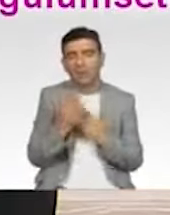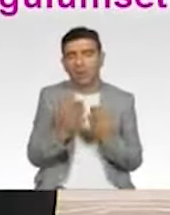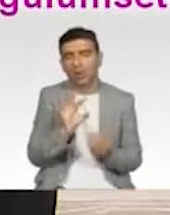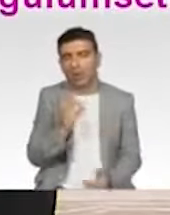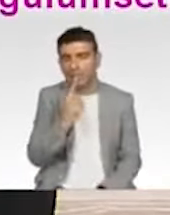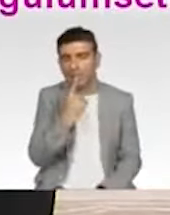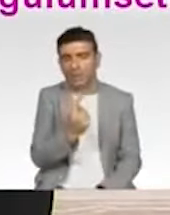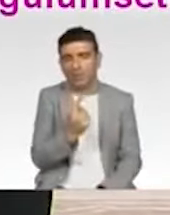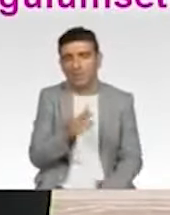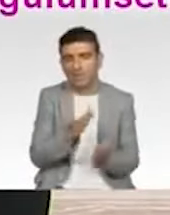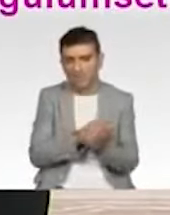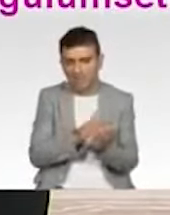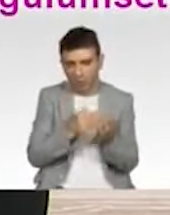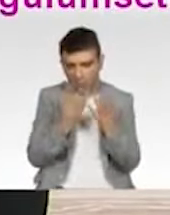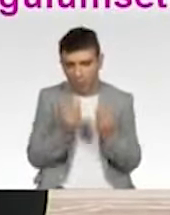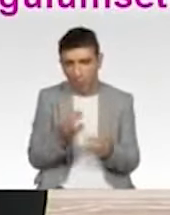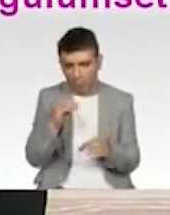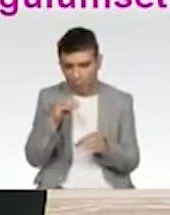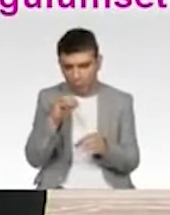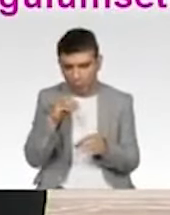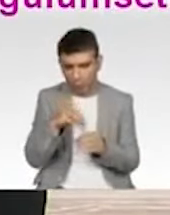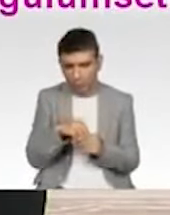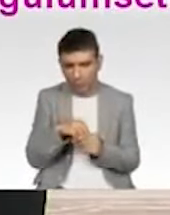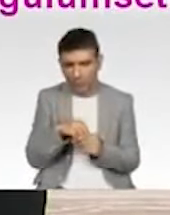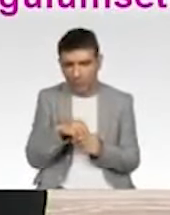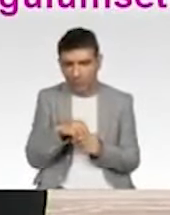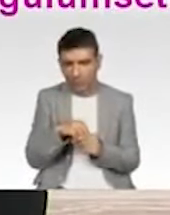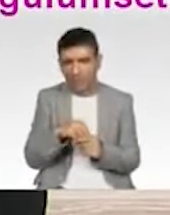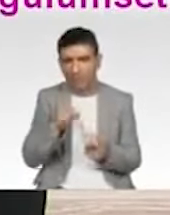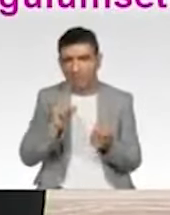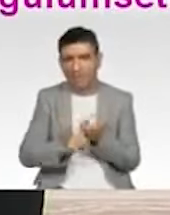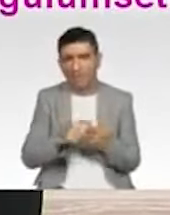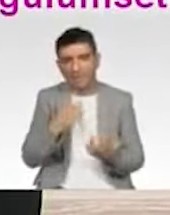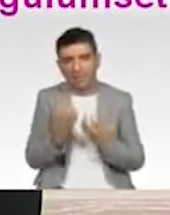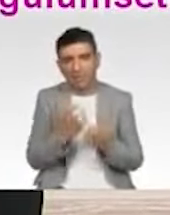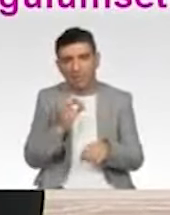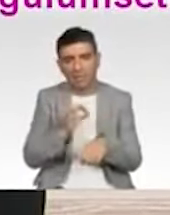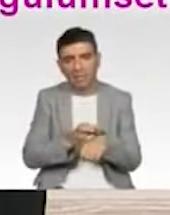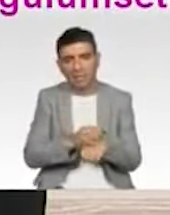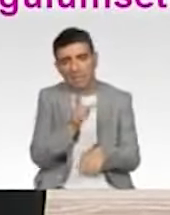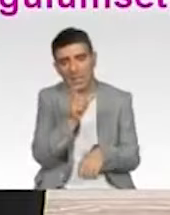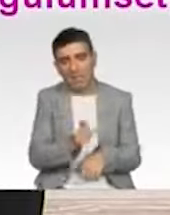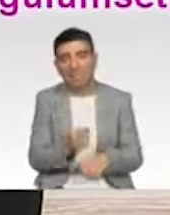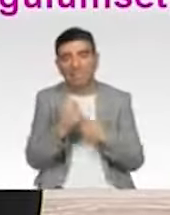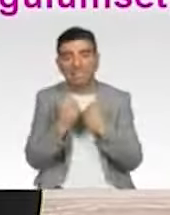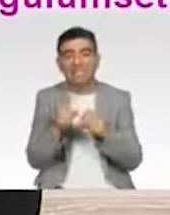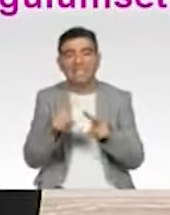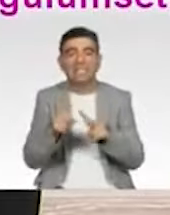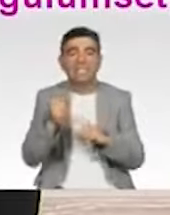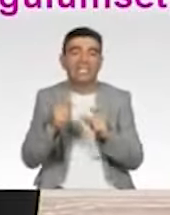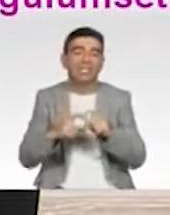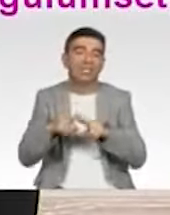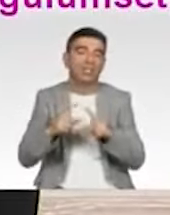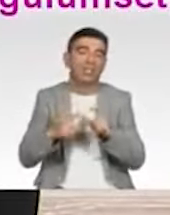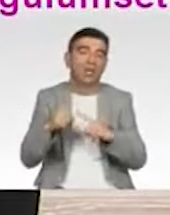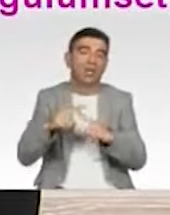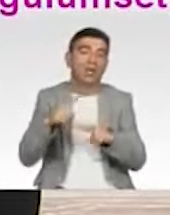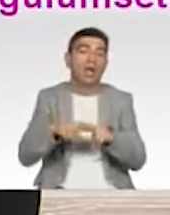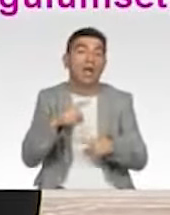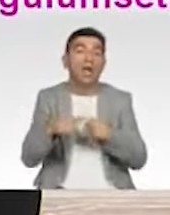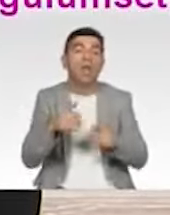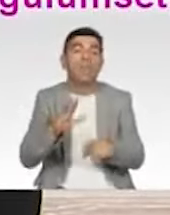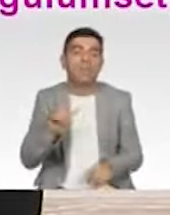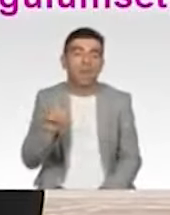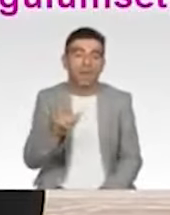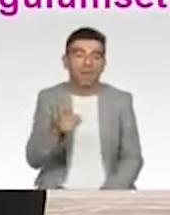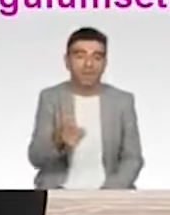söyleyeyim. Pirinç olduğu sürece ve piştiği sürece yapısına dirençli nişasta aramamak lazım. Ya yani insanlar